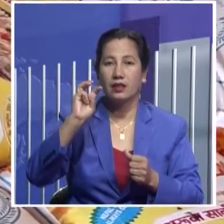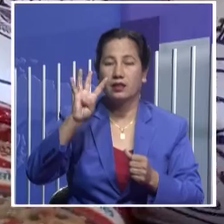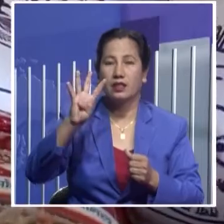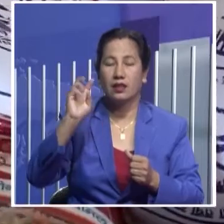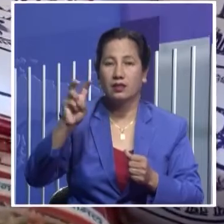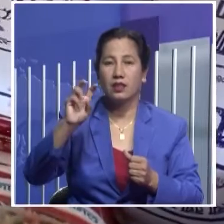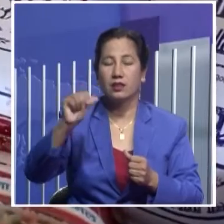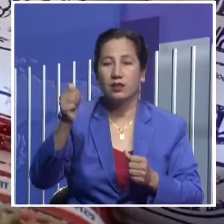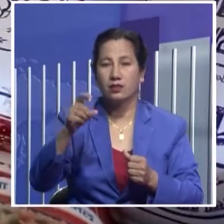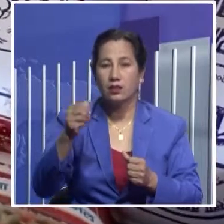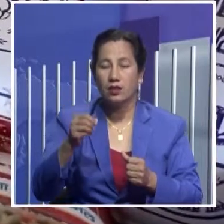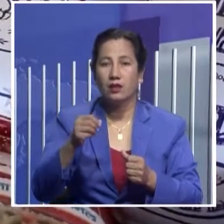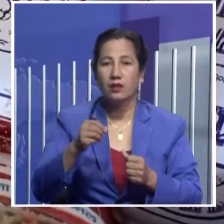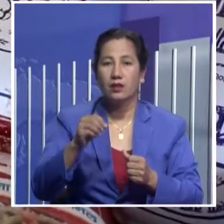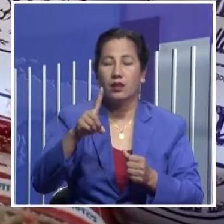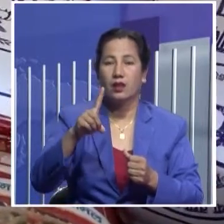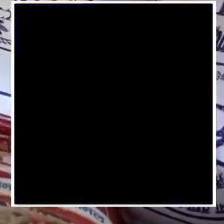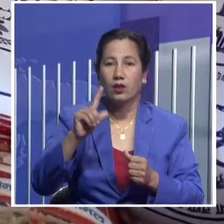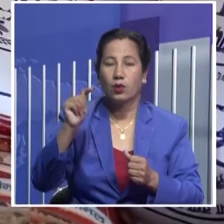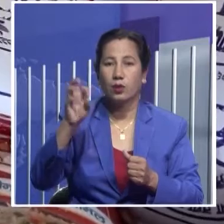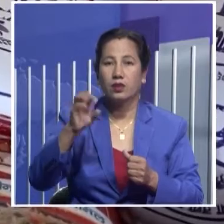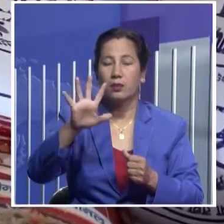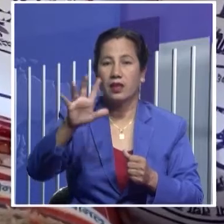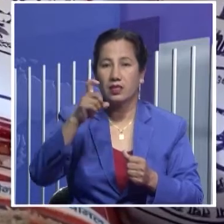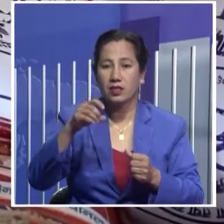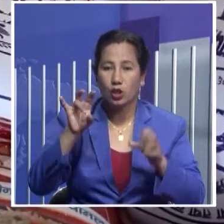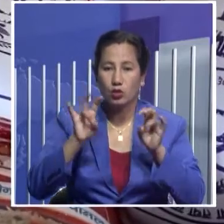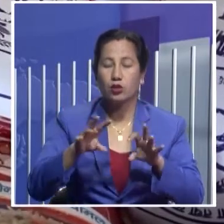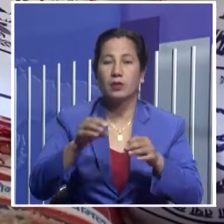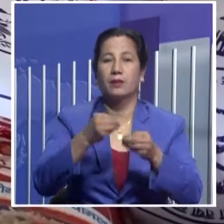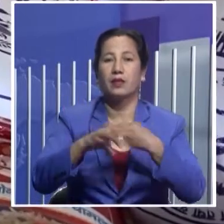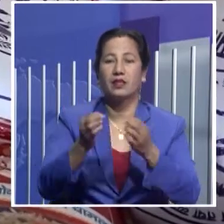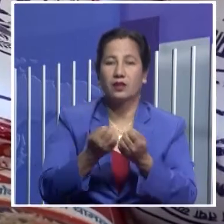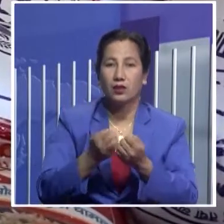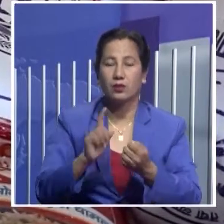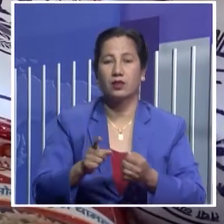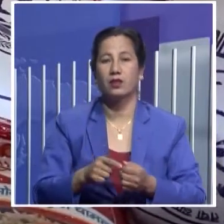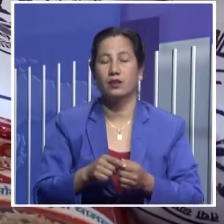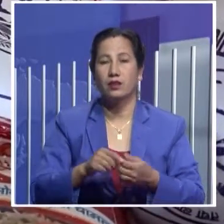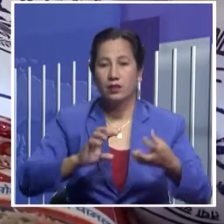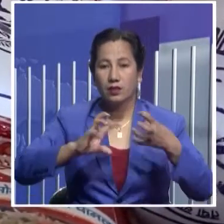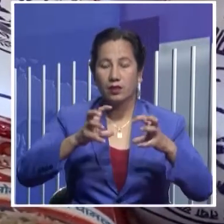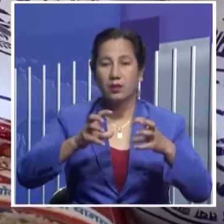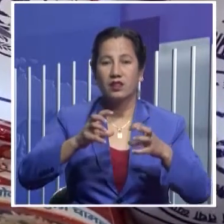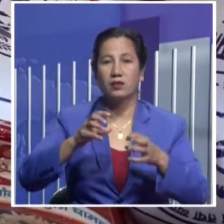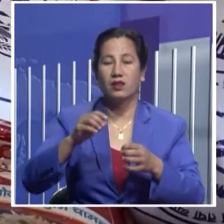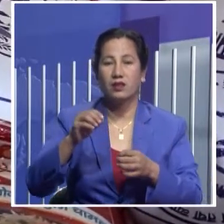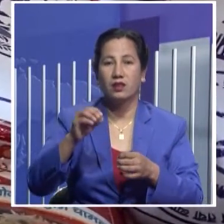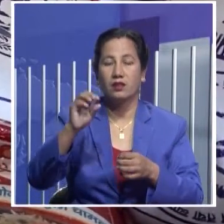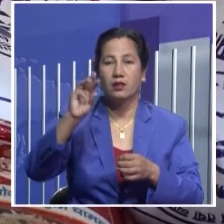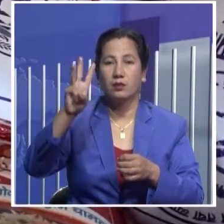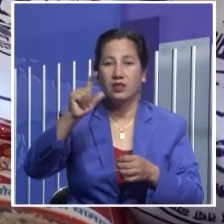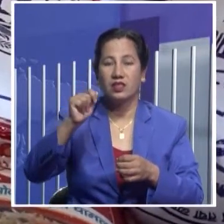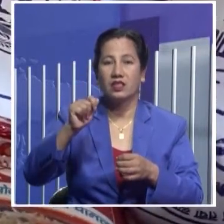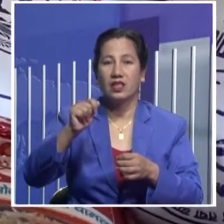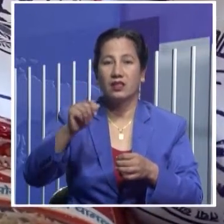लागि सहुलियत मूल्यमा प्रति क्विन्टल 500 छुटमा बिक्री गरिएको छ। कम्पनीले जिरा मसिना अरुवा